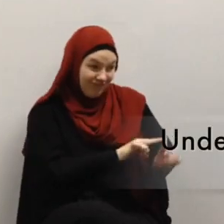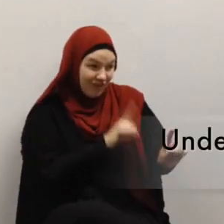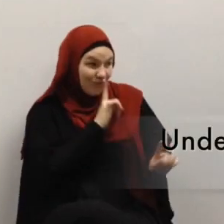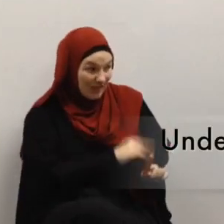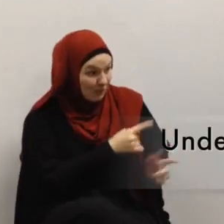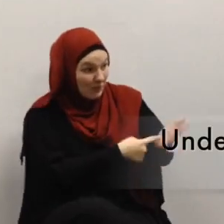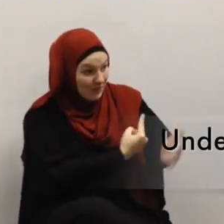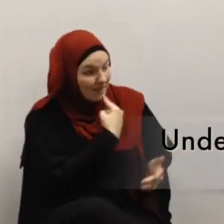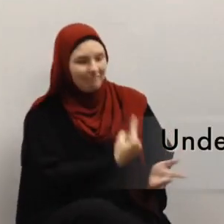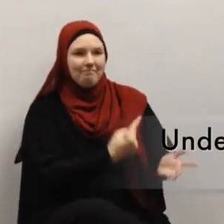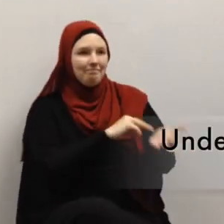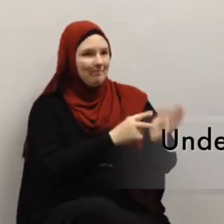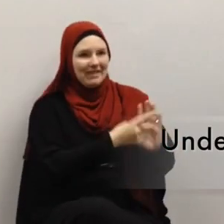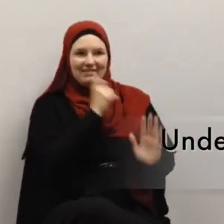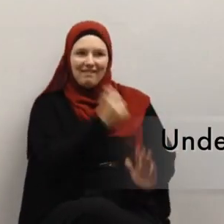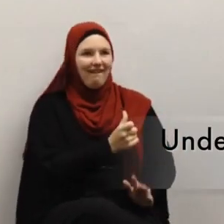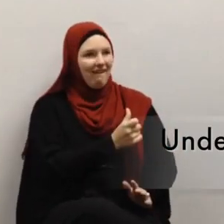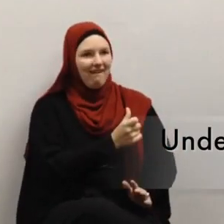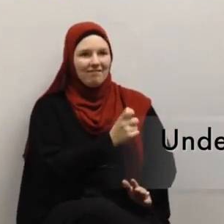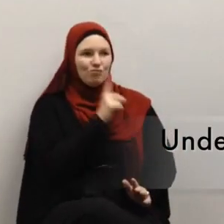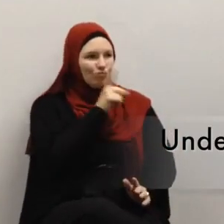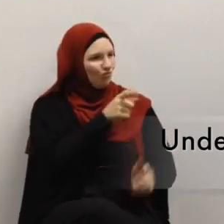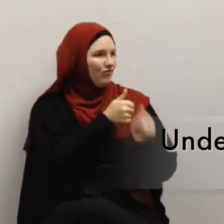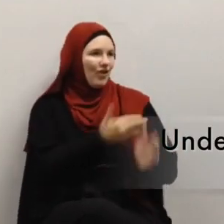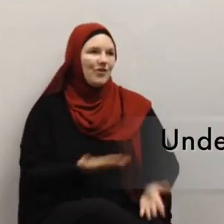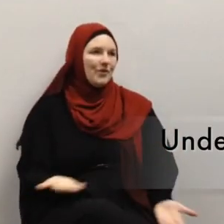أَنزَلَ اللَّهِ فَأُولَٰئِكَ هُمُ